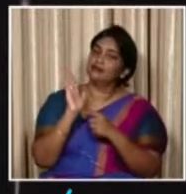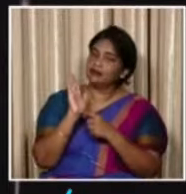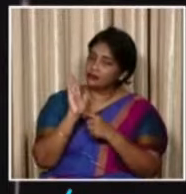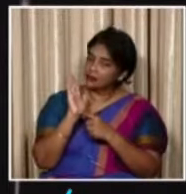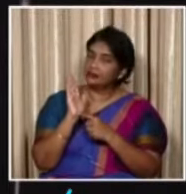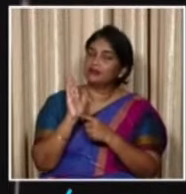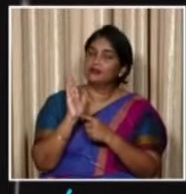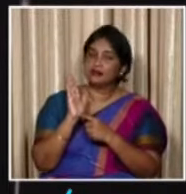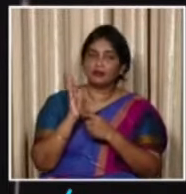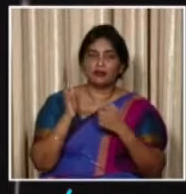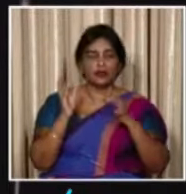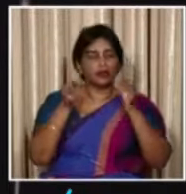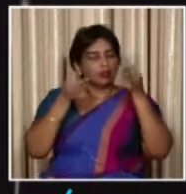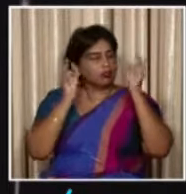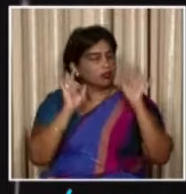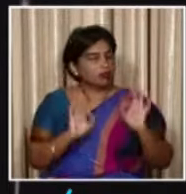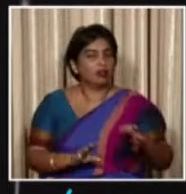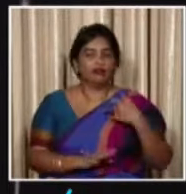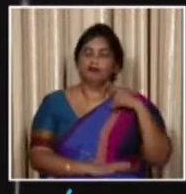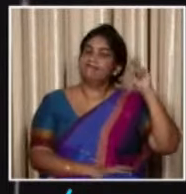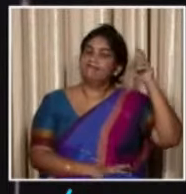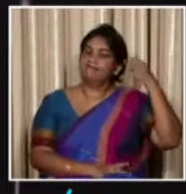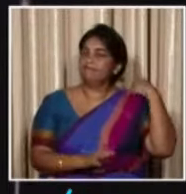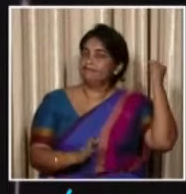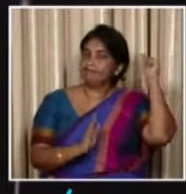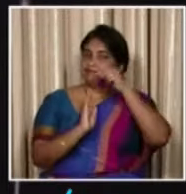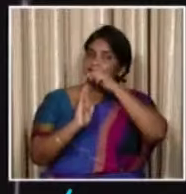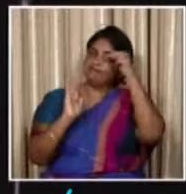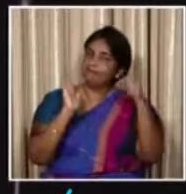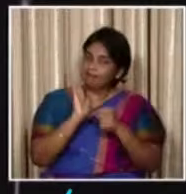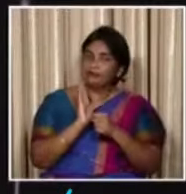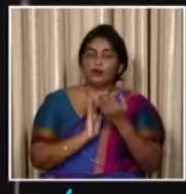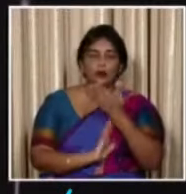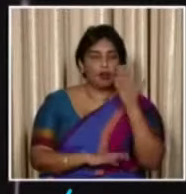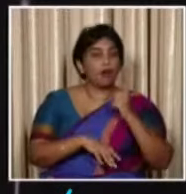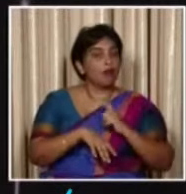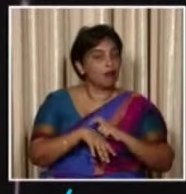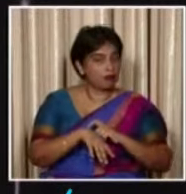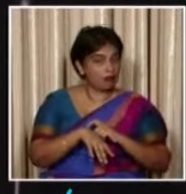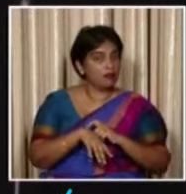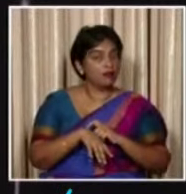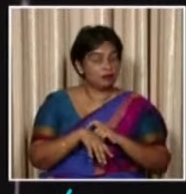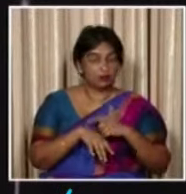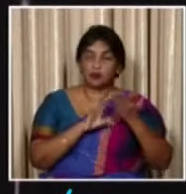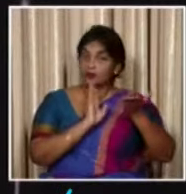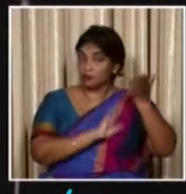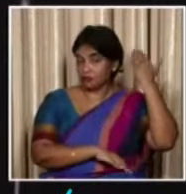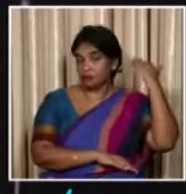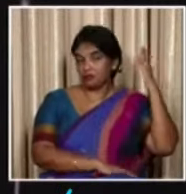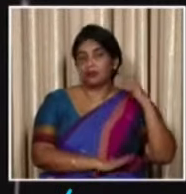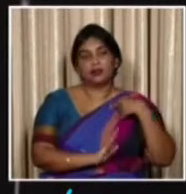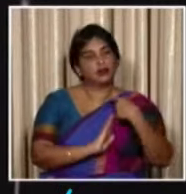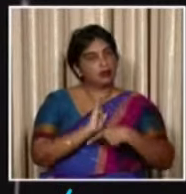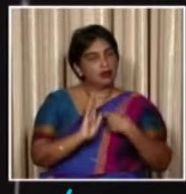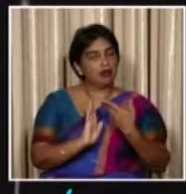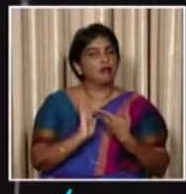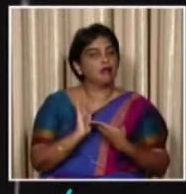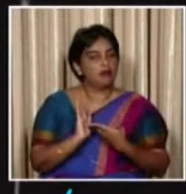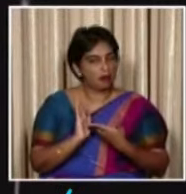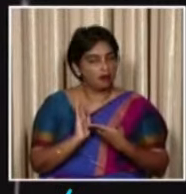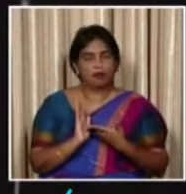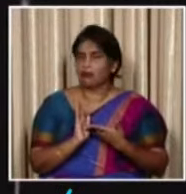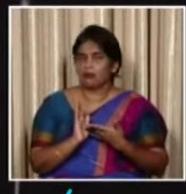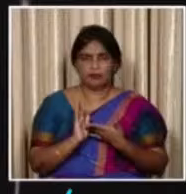දක්වා නිරුපද්‍රිතව ගමන් කරන්න පුළුවන් අවස්ථාවක් නැත්තම් වාතාවරණයක් අපේ රටේ තිබ්බා